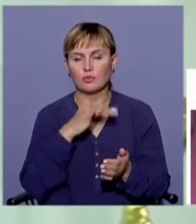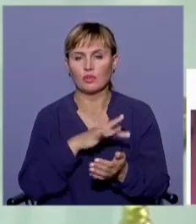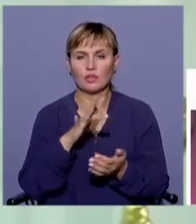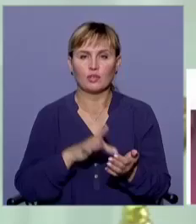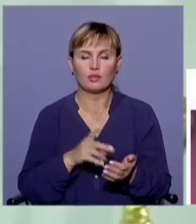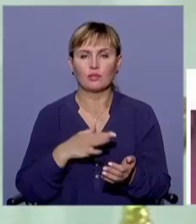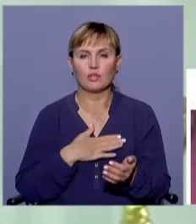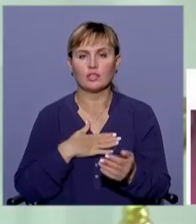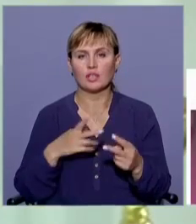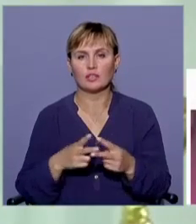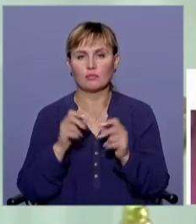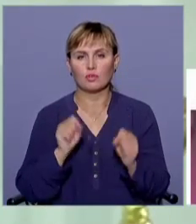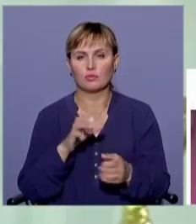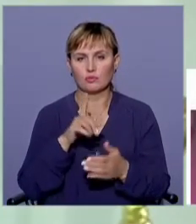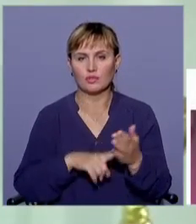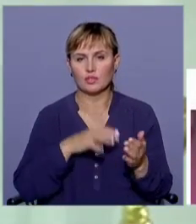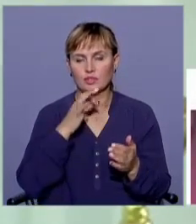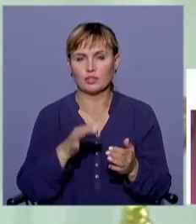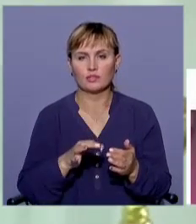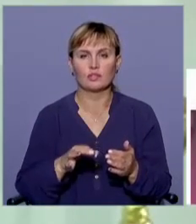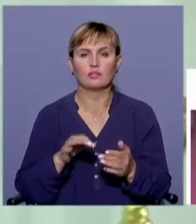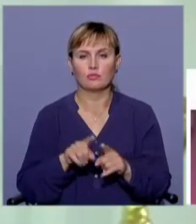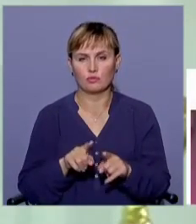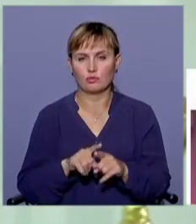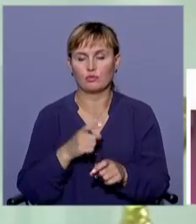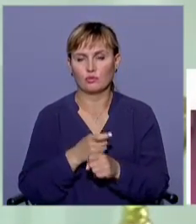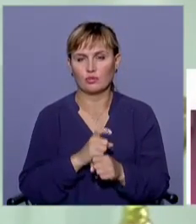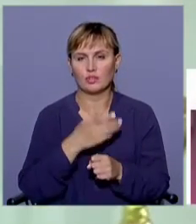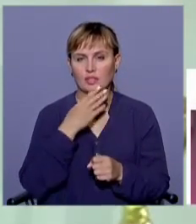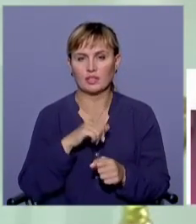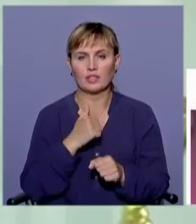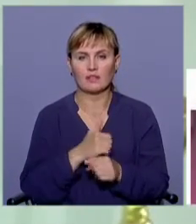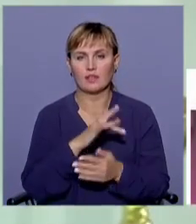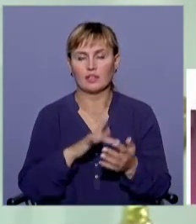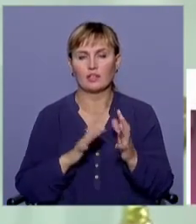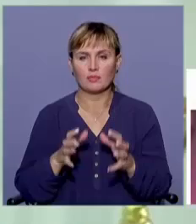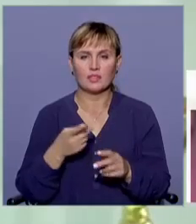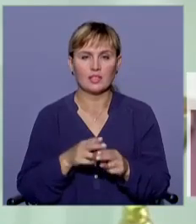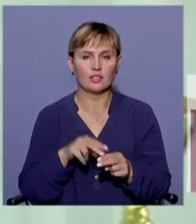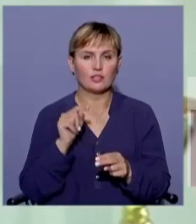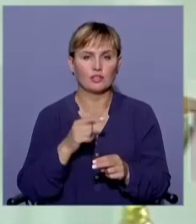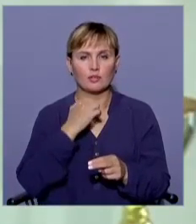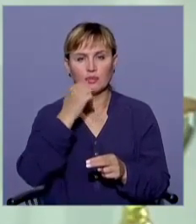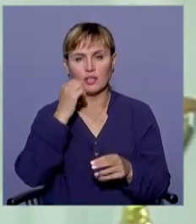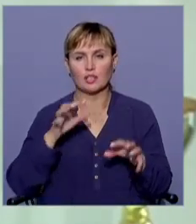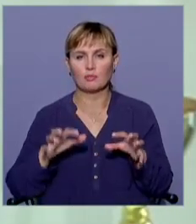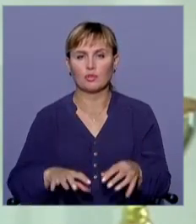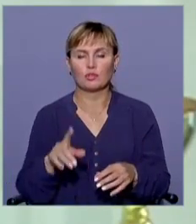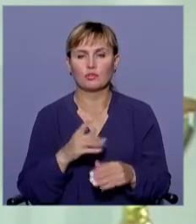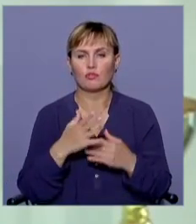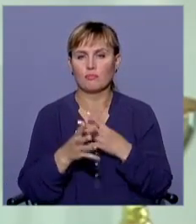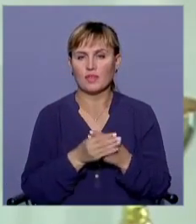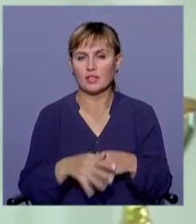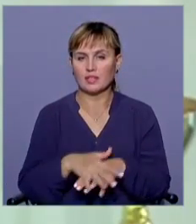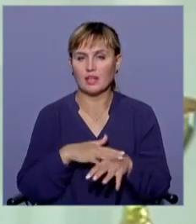Но наша Астана, могу с уверенностью сказать, ничем не уступает главным городам мира. И за это тысячи благодарностей президенту, что он вместе